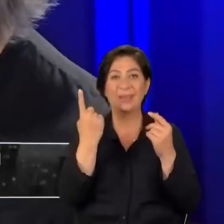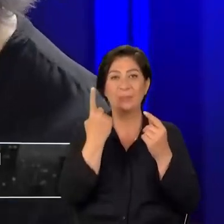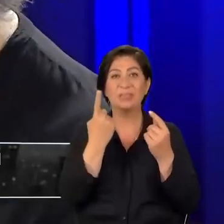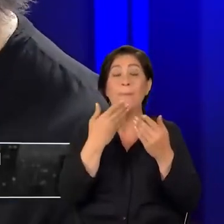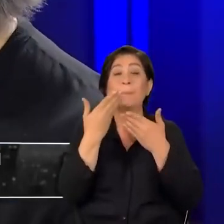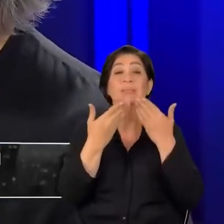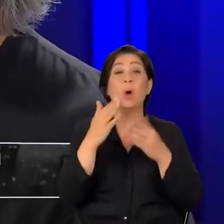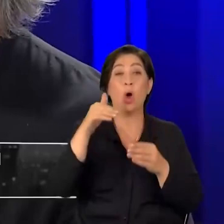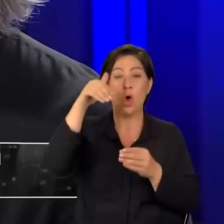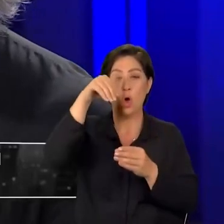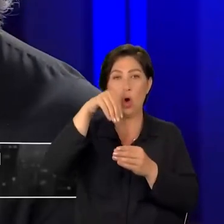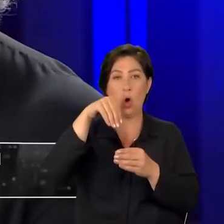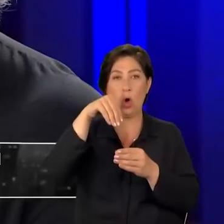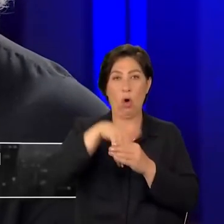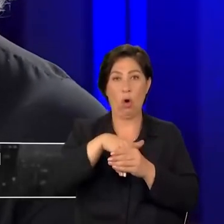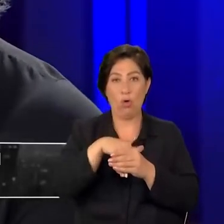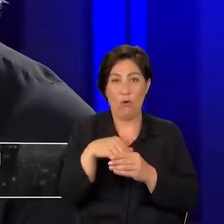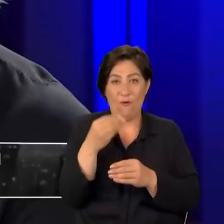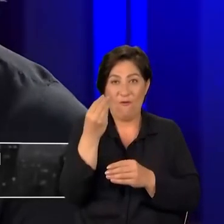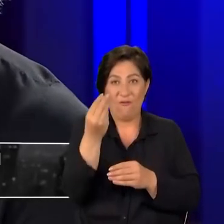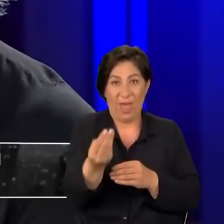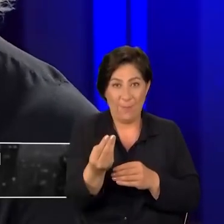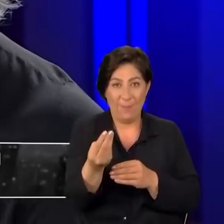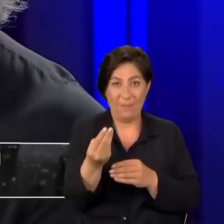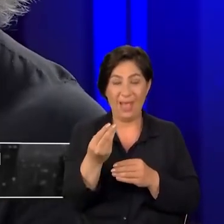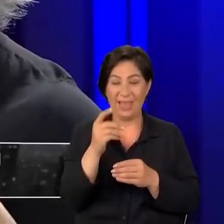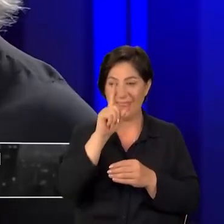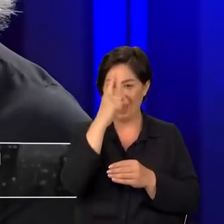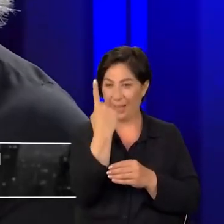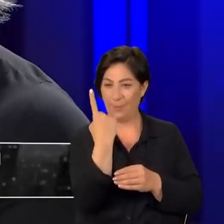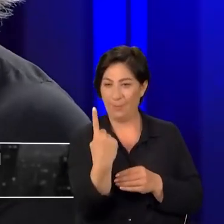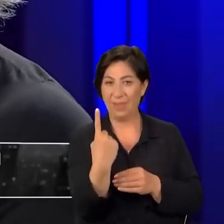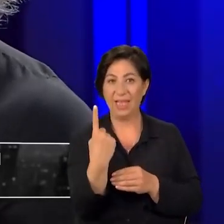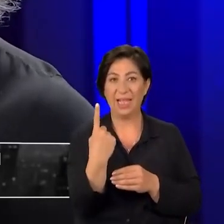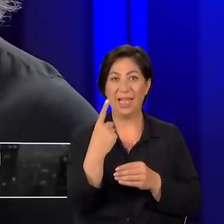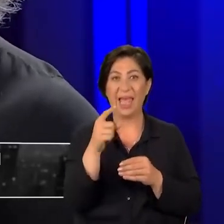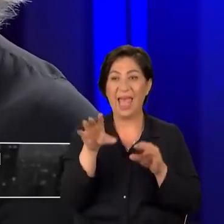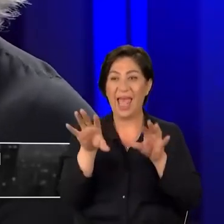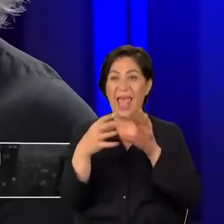şeyden bahsetmezsek, oy davranışı, yani oy verme davranışında da tek bir